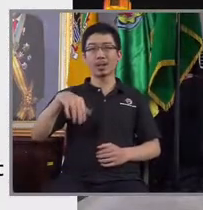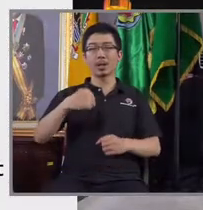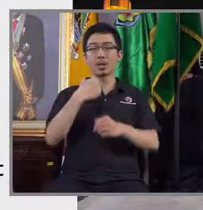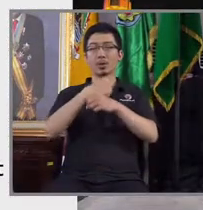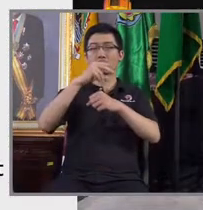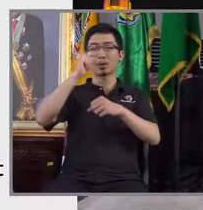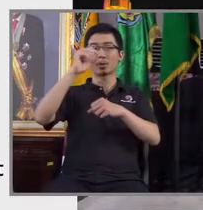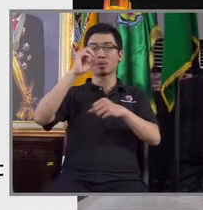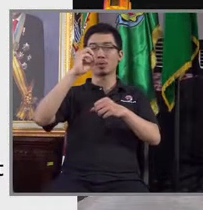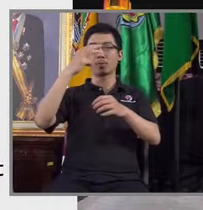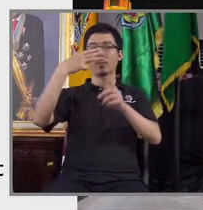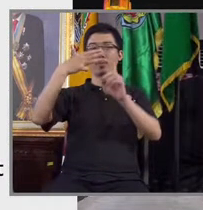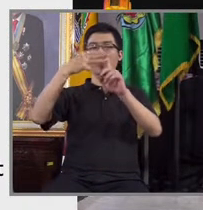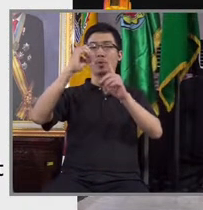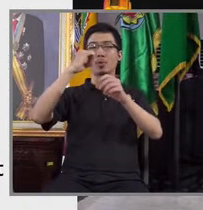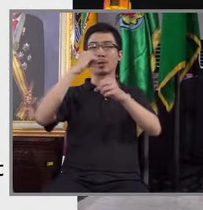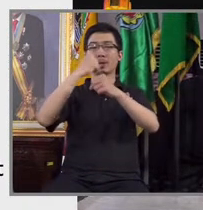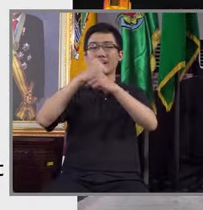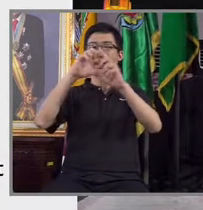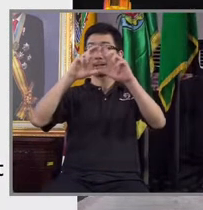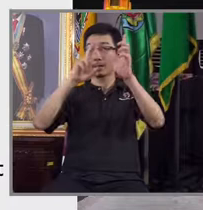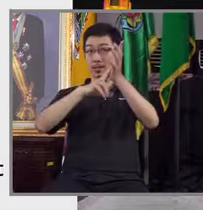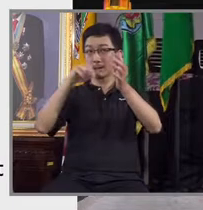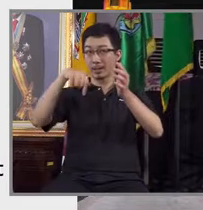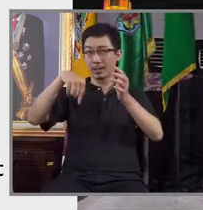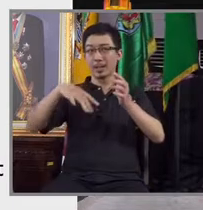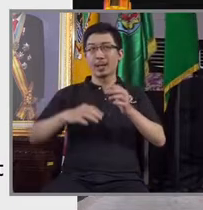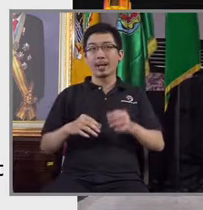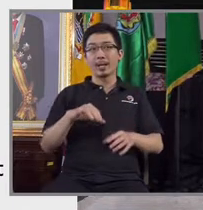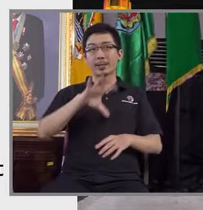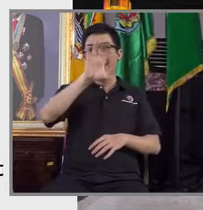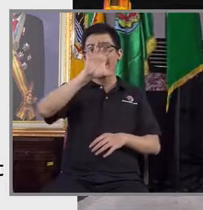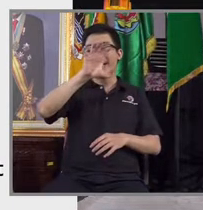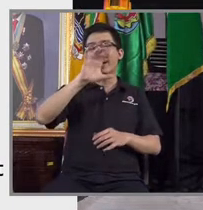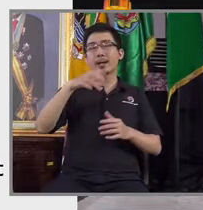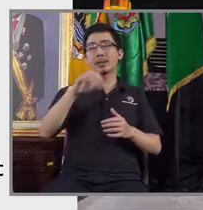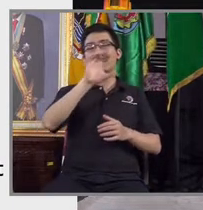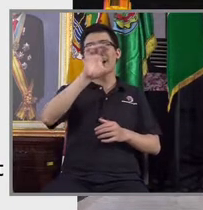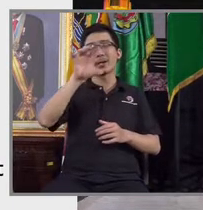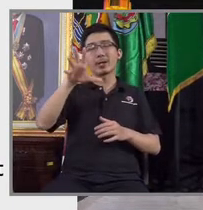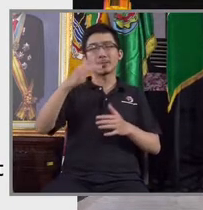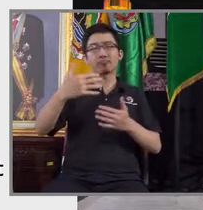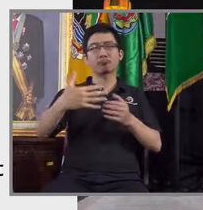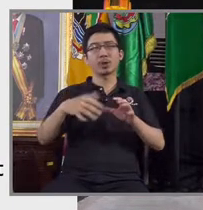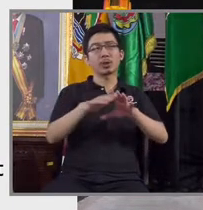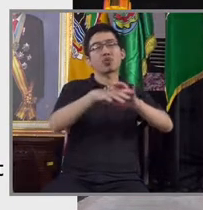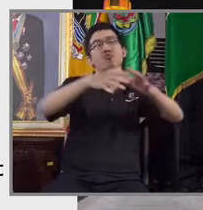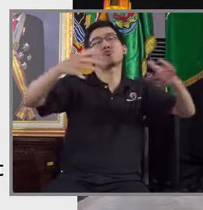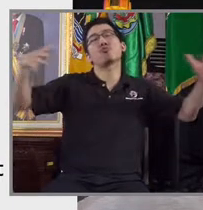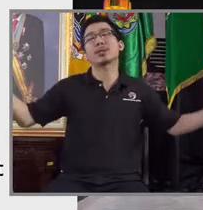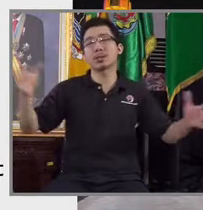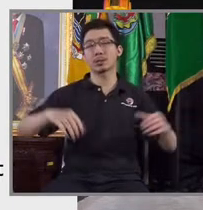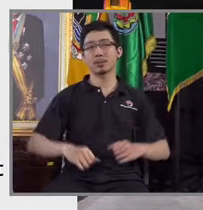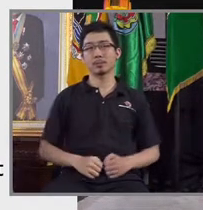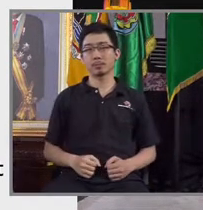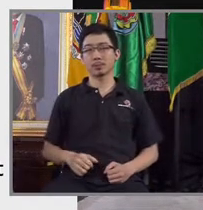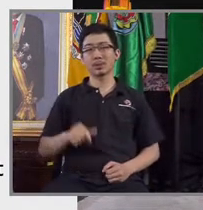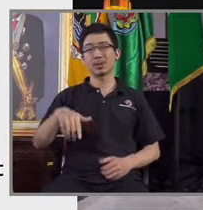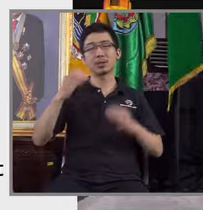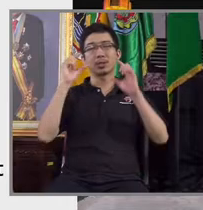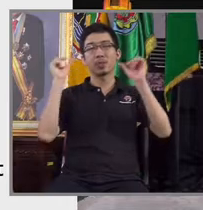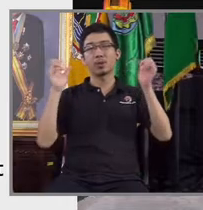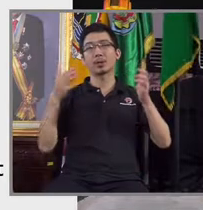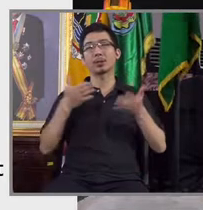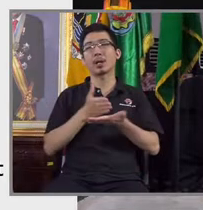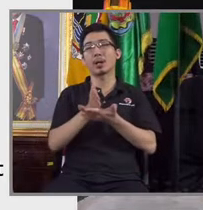terluas daratan se-jawa Tengah dan ini perlu diperhatikan Bapak ini pak Hendi tadi Hai